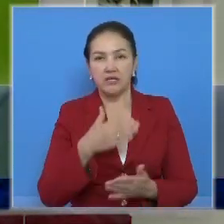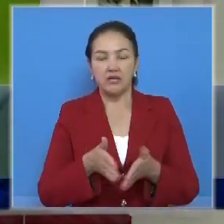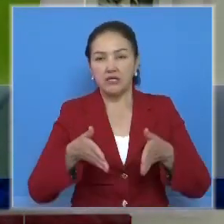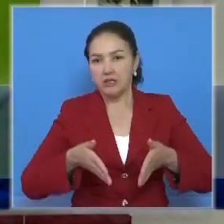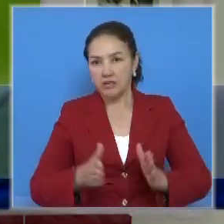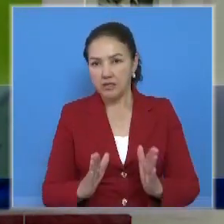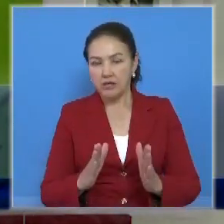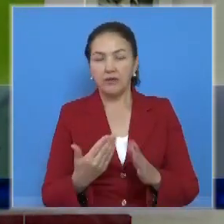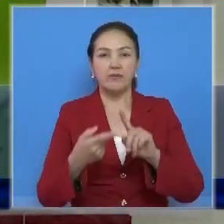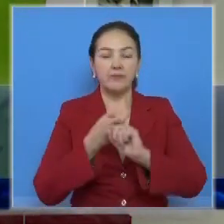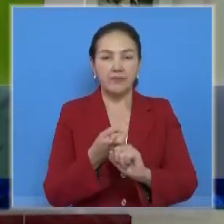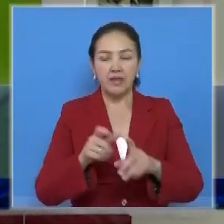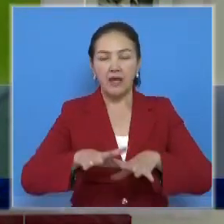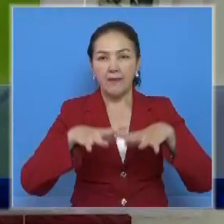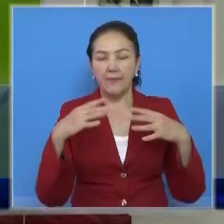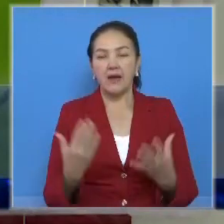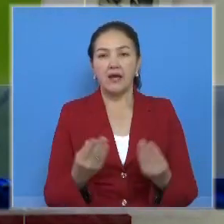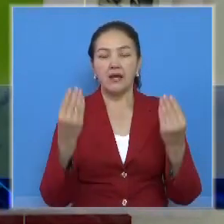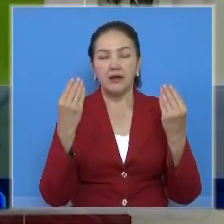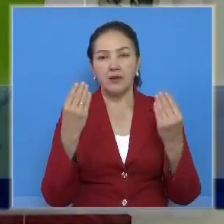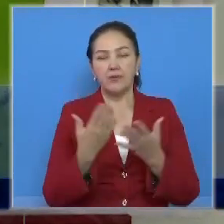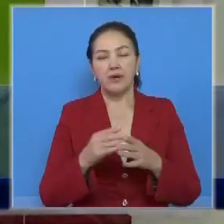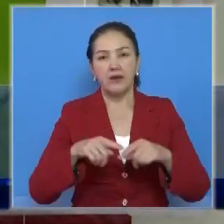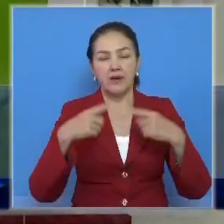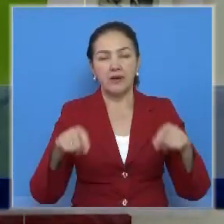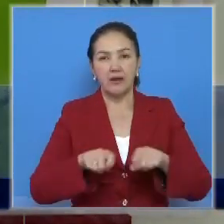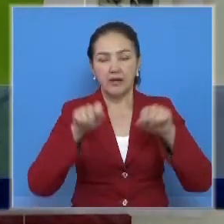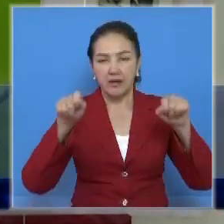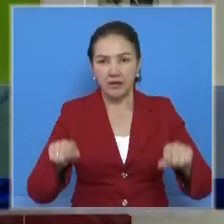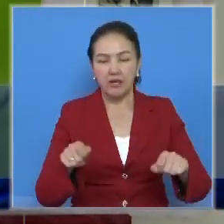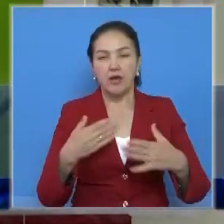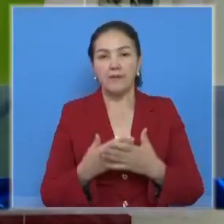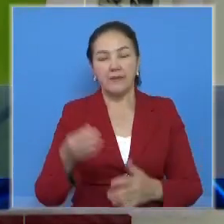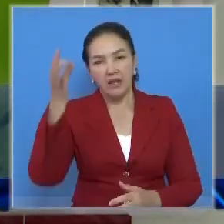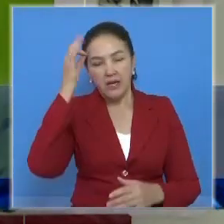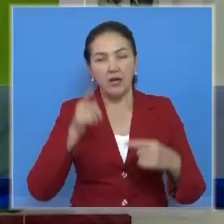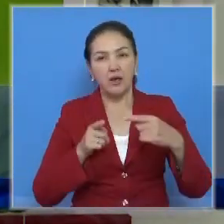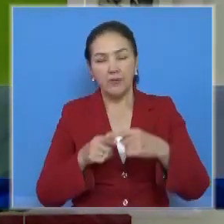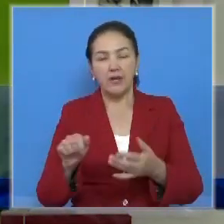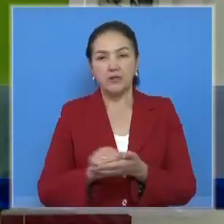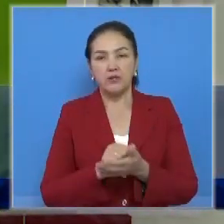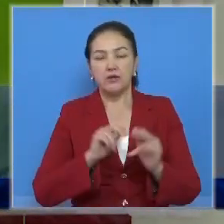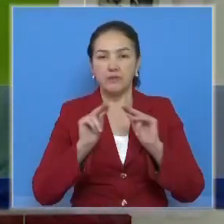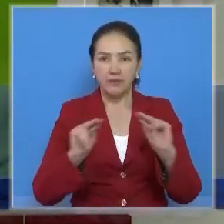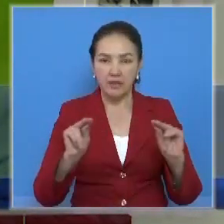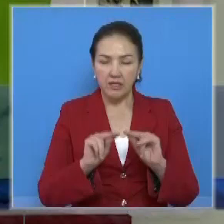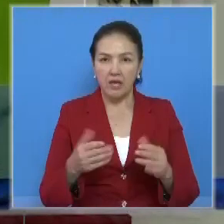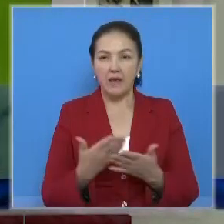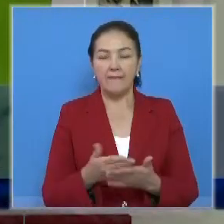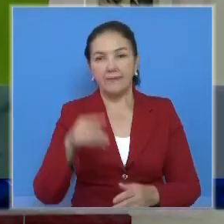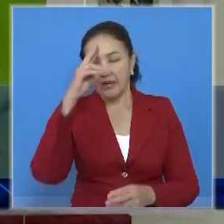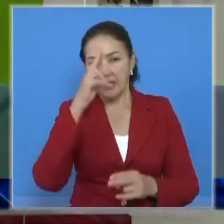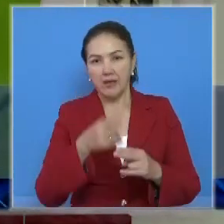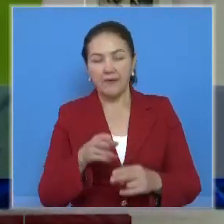его рождения. В связи с такой крупной датой в нашем музее открылся небольшой уголок, посвященный памяти журналиста-педагога, а также его